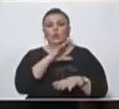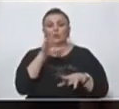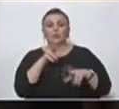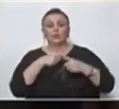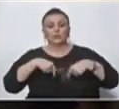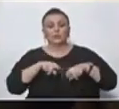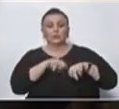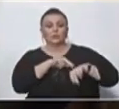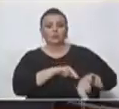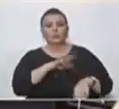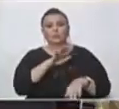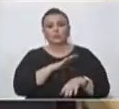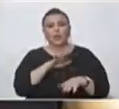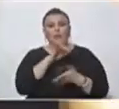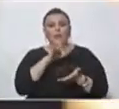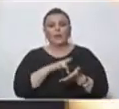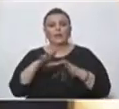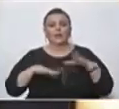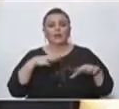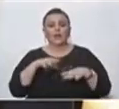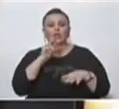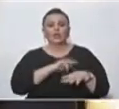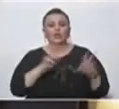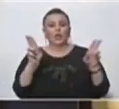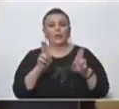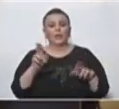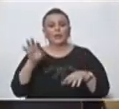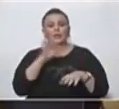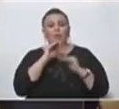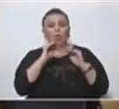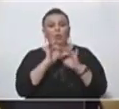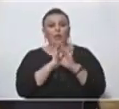xidmətlərlə tanış olublar. Mərkəzlərin fəaliyyəti və iş prinsipi onlara izah olunub.